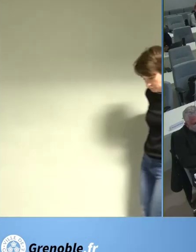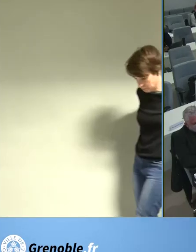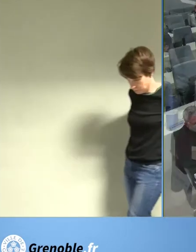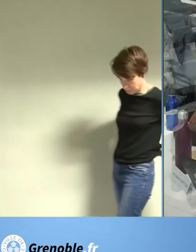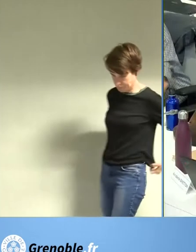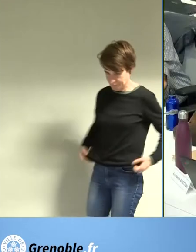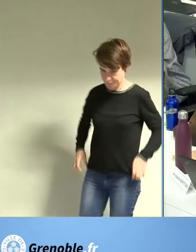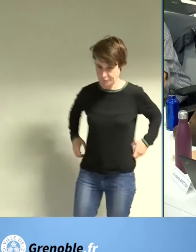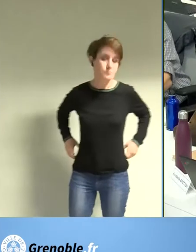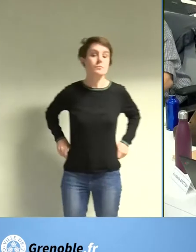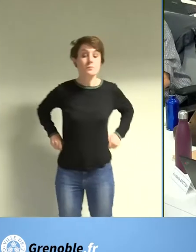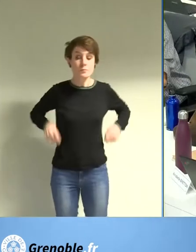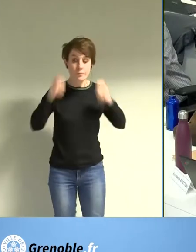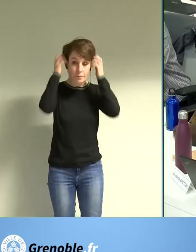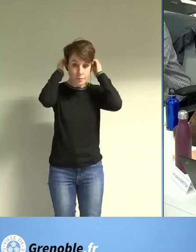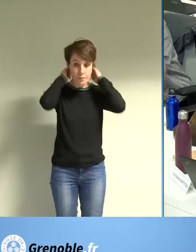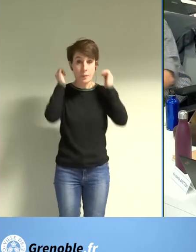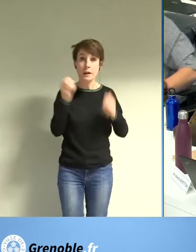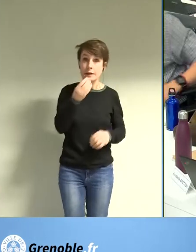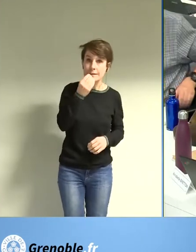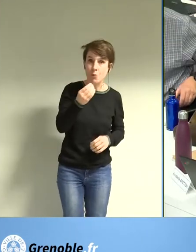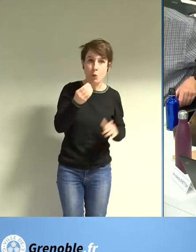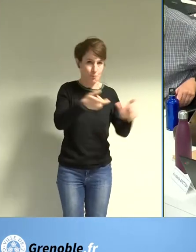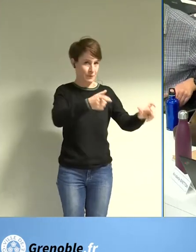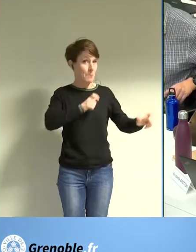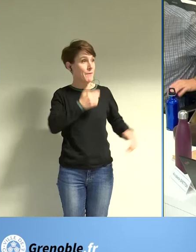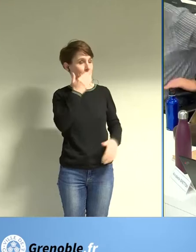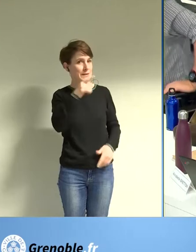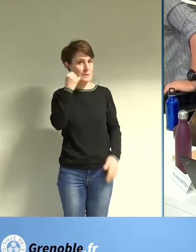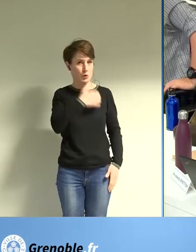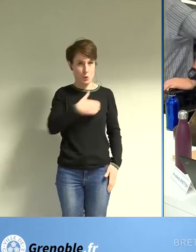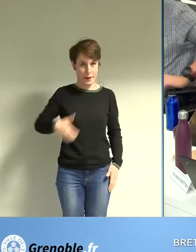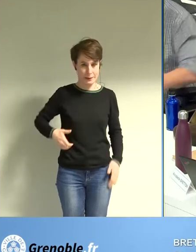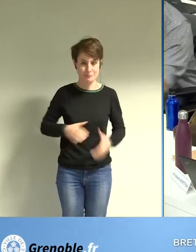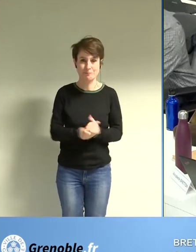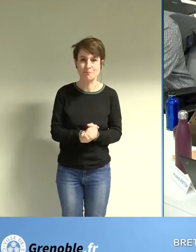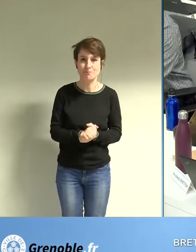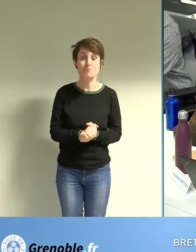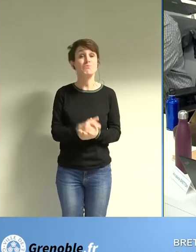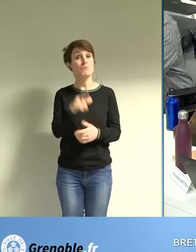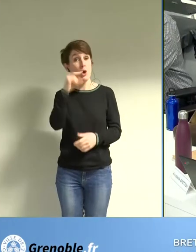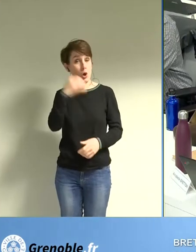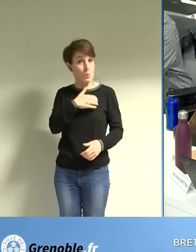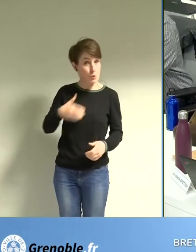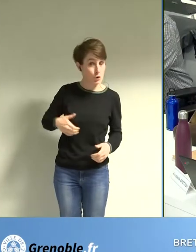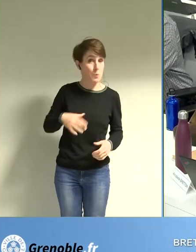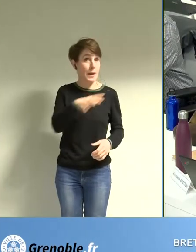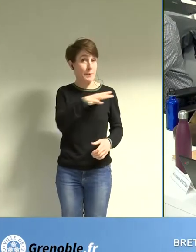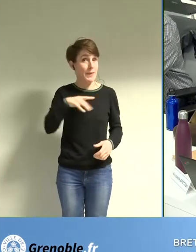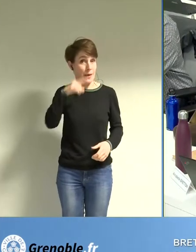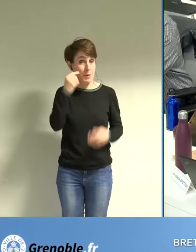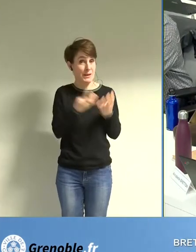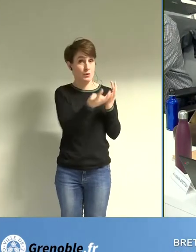c'est bon merci monsieur le maire monsieur merde madame vous et messieurs les conseillers près conseillers municipaux